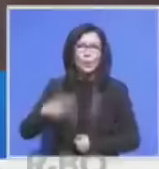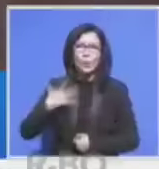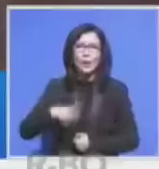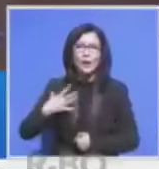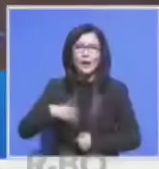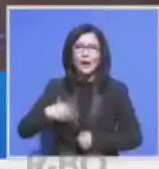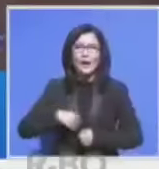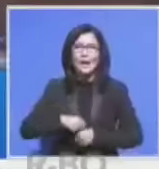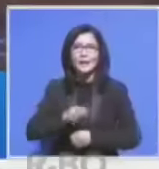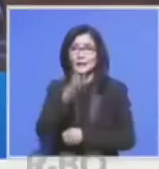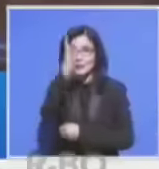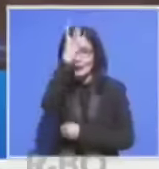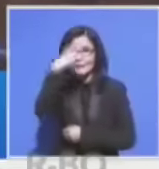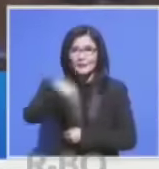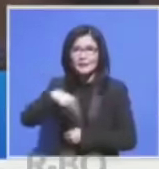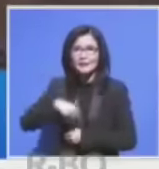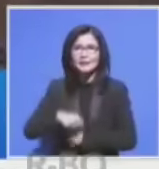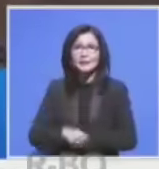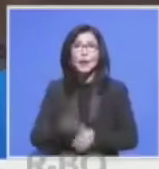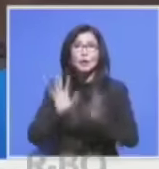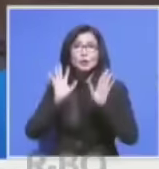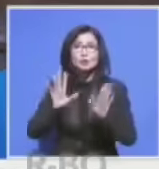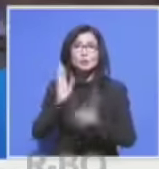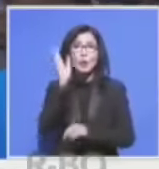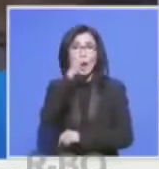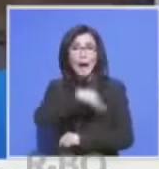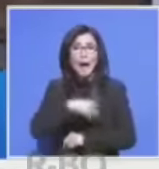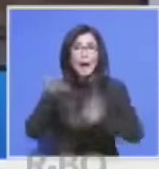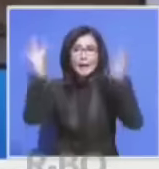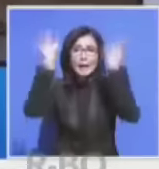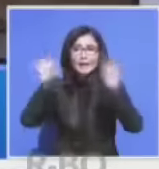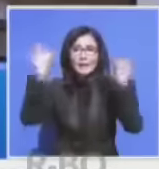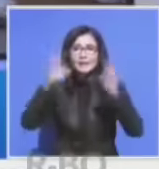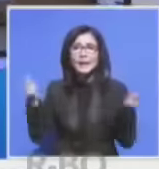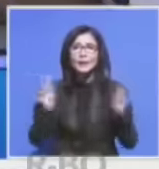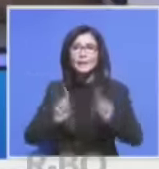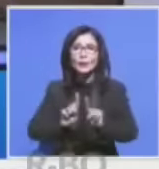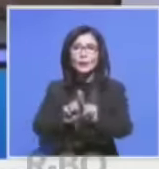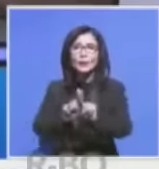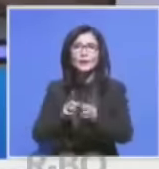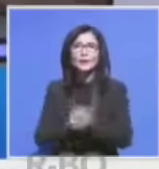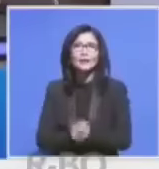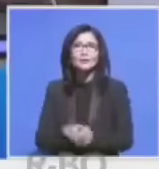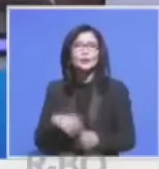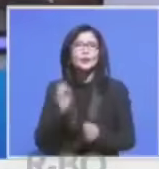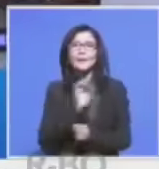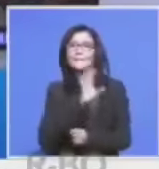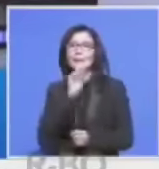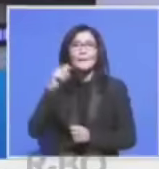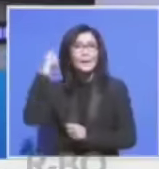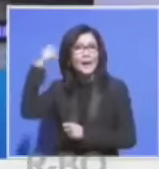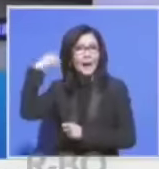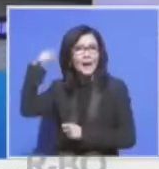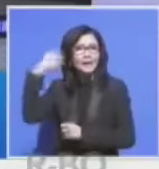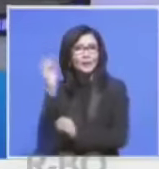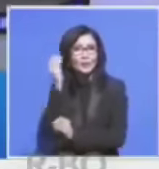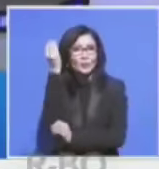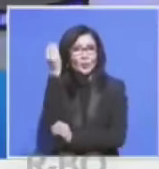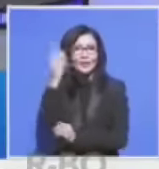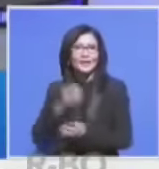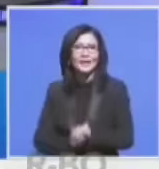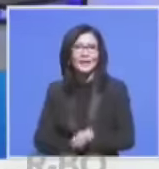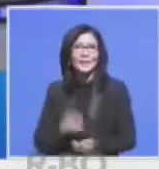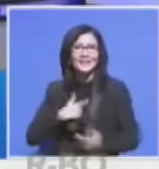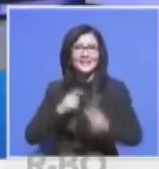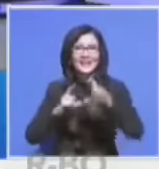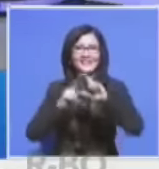warganet. Selain digelar selama 10 hari berturut-turut, pesta pernikahan juga menghadirkan sederet artis top ibu kota. Bersama